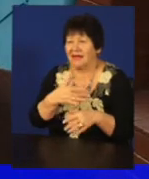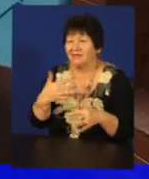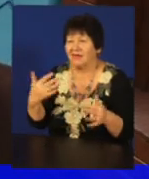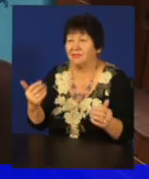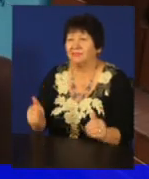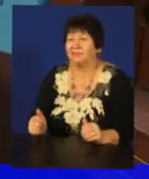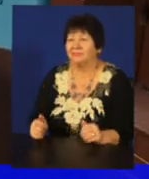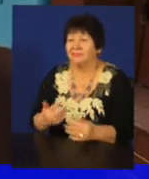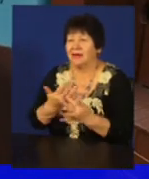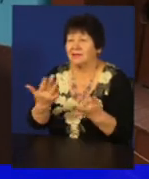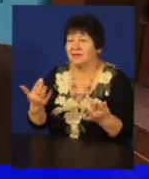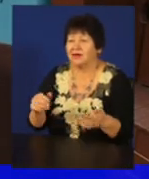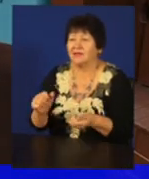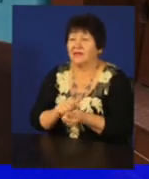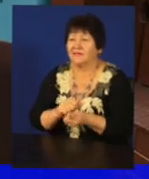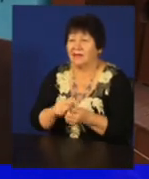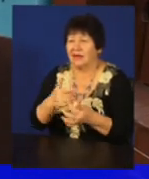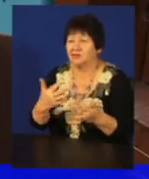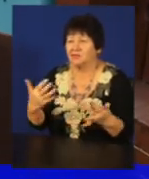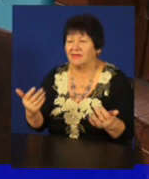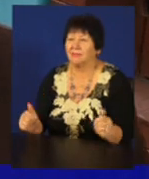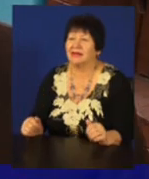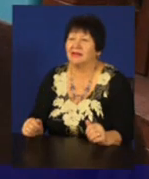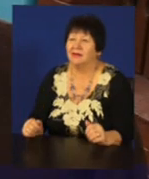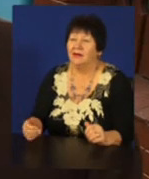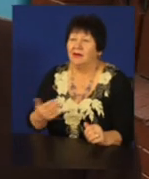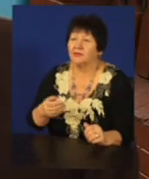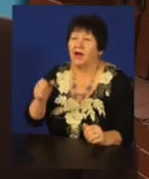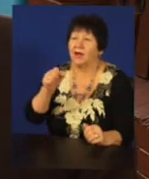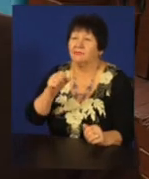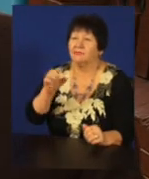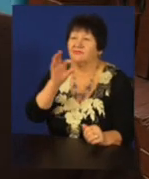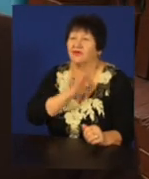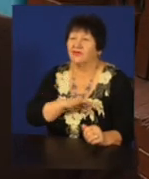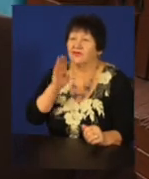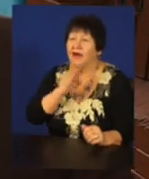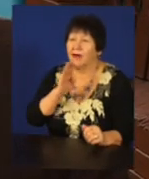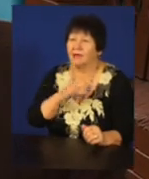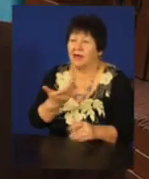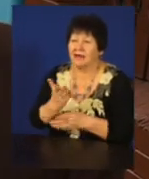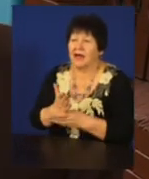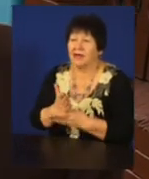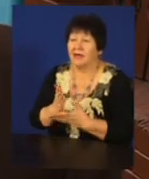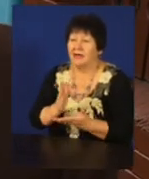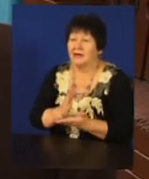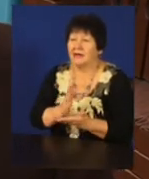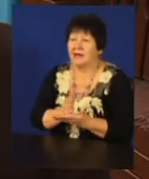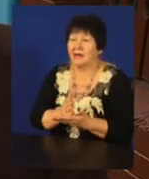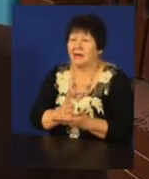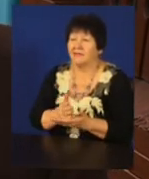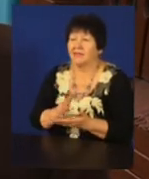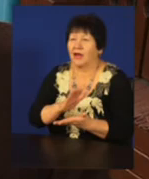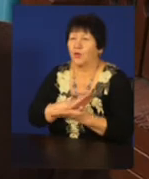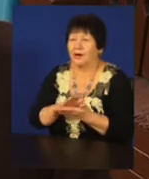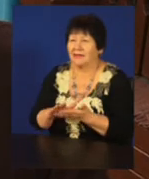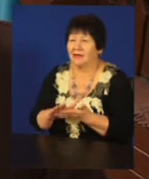alimentarea, pentru spălatul și mai departe așa ea. Noi am folosit apa asta care este potabil,